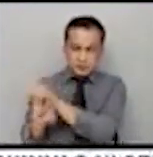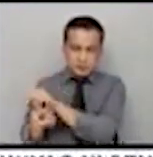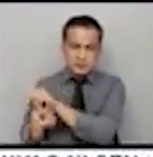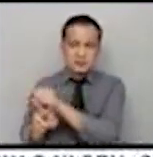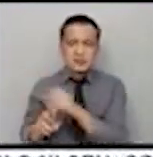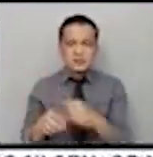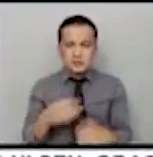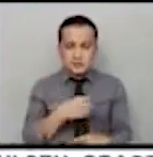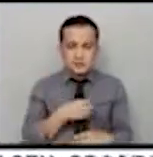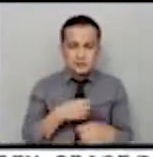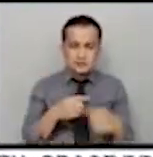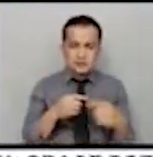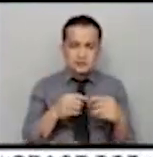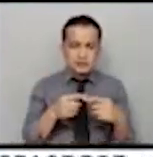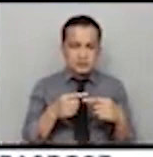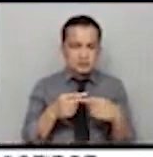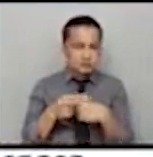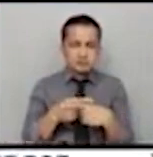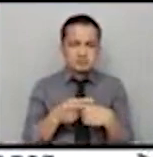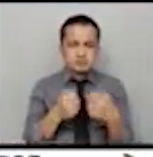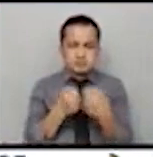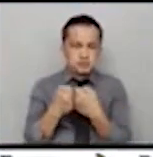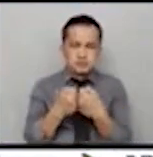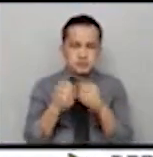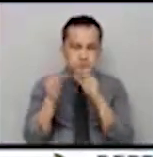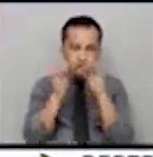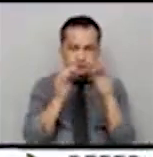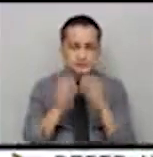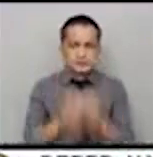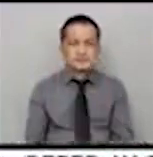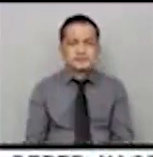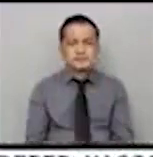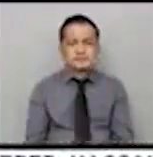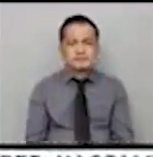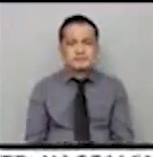ilegal na droga. Nagpabalik si Noel Talakay.